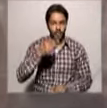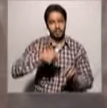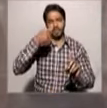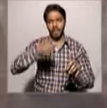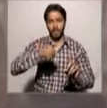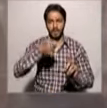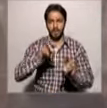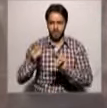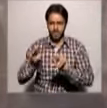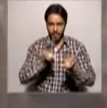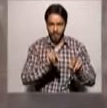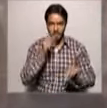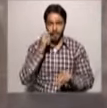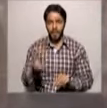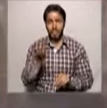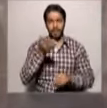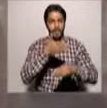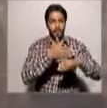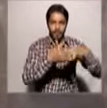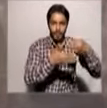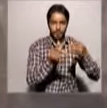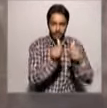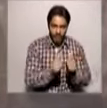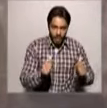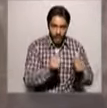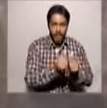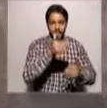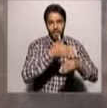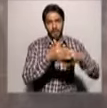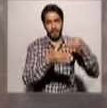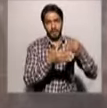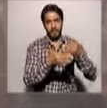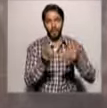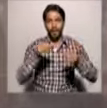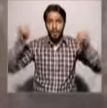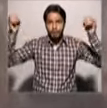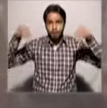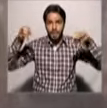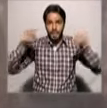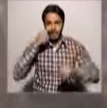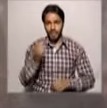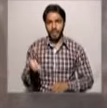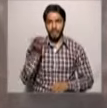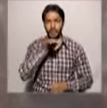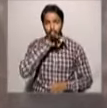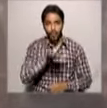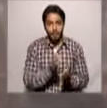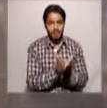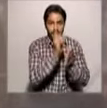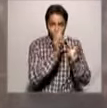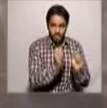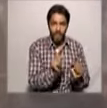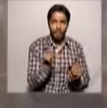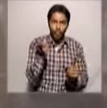إبراهيم وعلى آل إبراهيم، وبارك على محمد وعلى آل محمد كما باركت على إبراهيم وعلى آل إبراهيم إنك